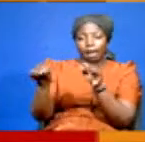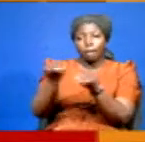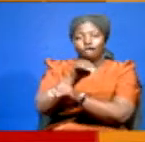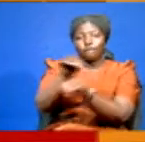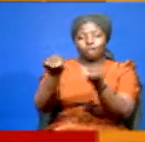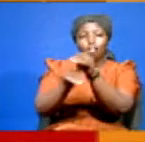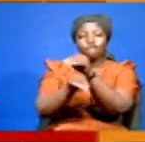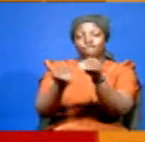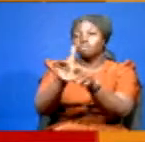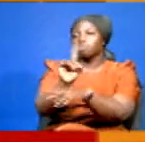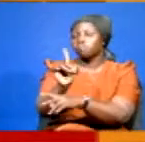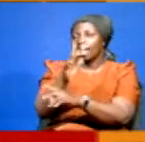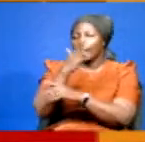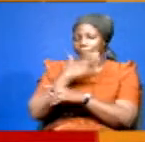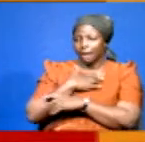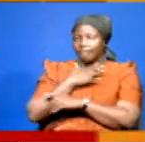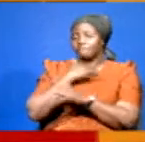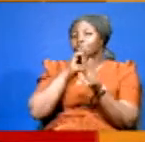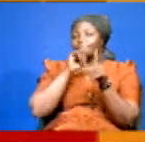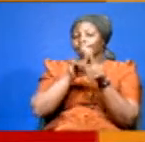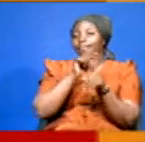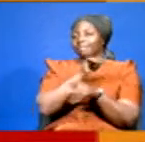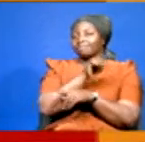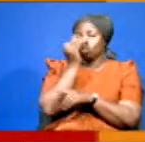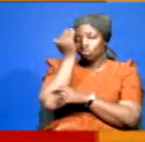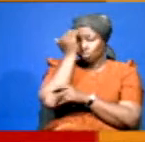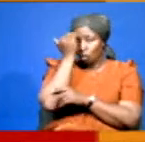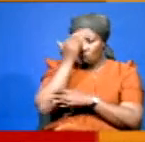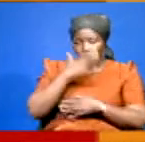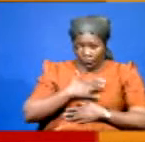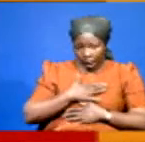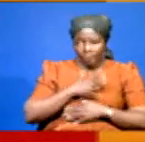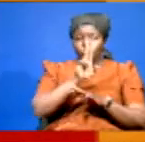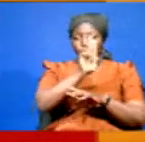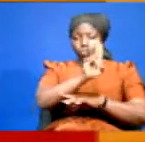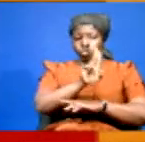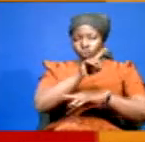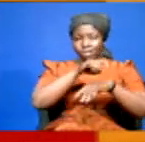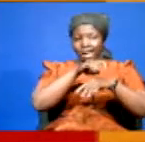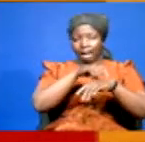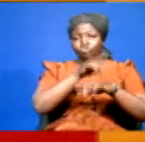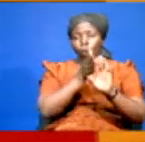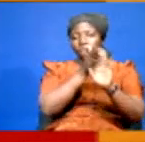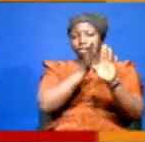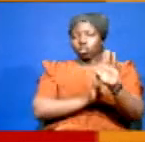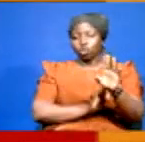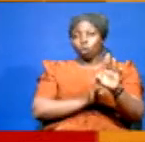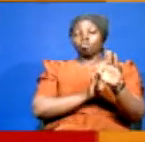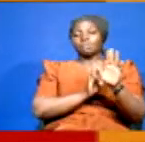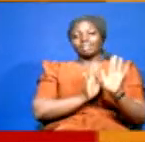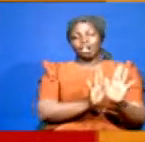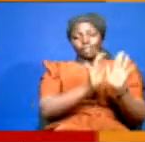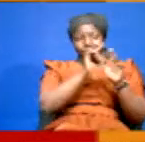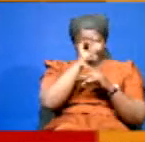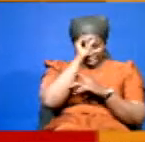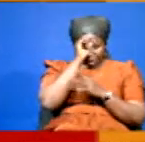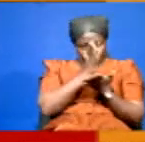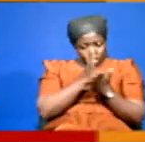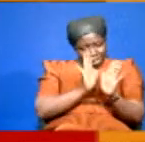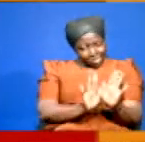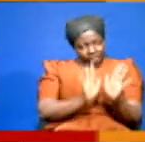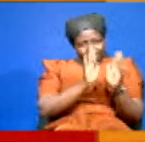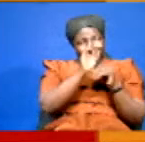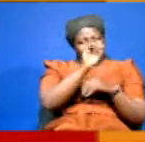hapa. Mheshimiwa aliyeenda Uhuru Kenyatta akitoka akiacha serikali, waliacha hii Kenya kama haina pesa. Lazima